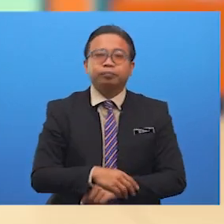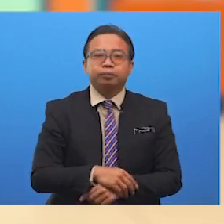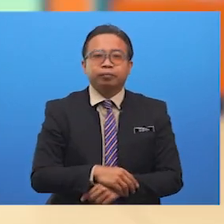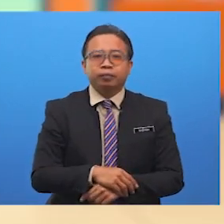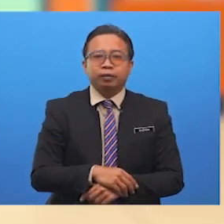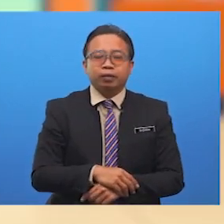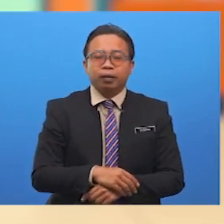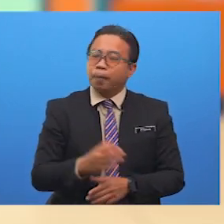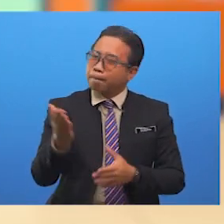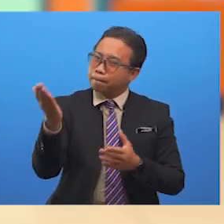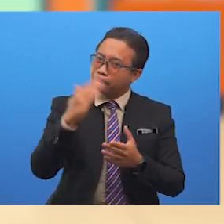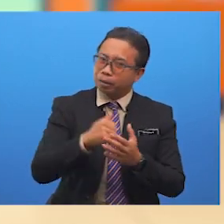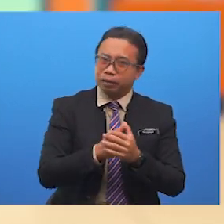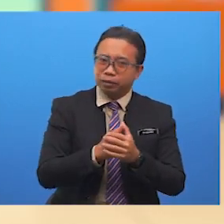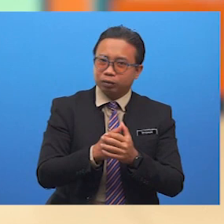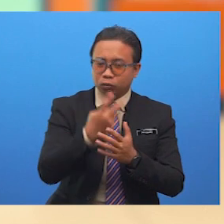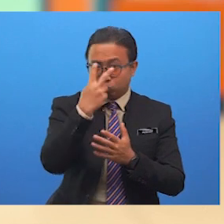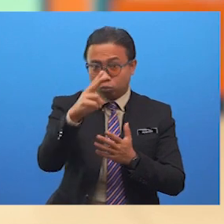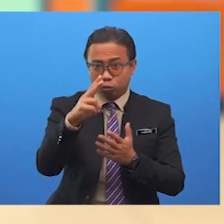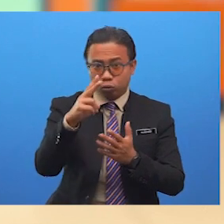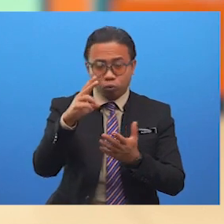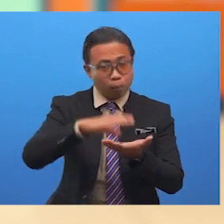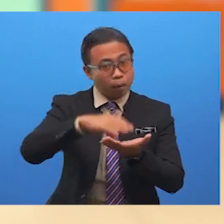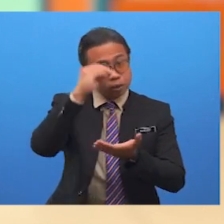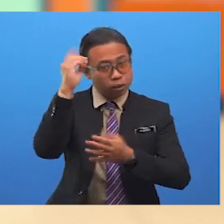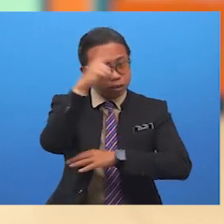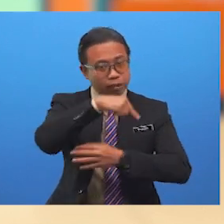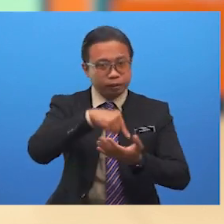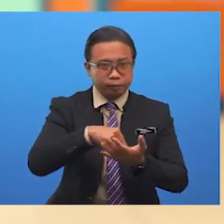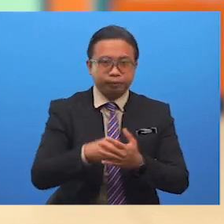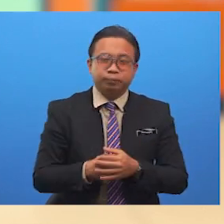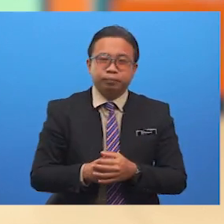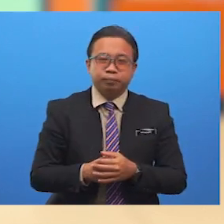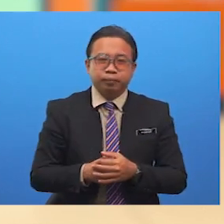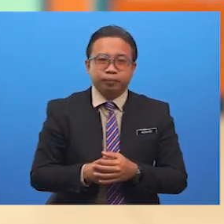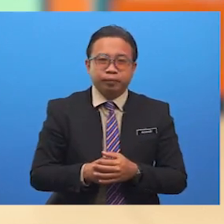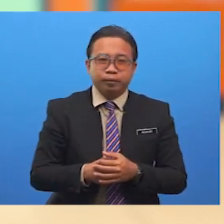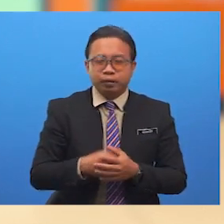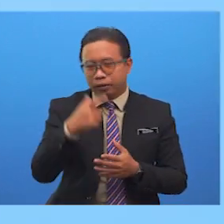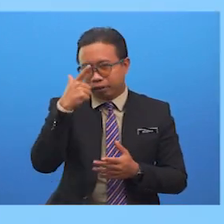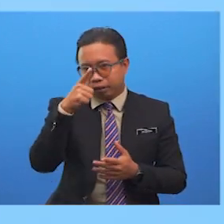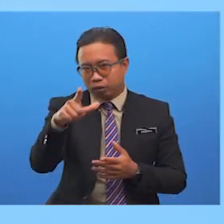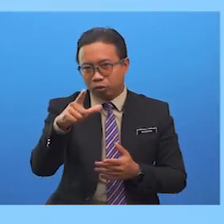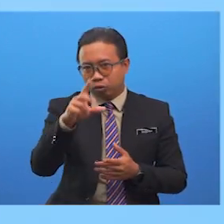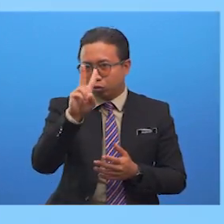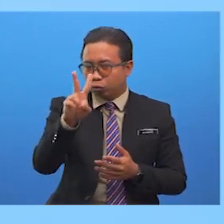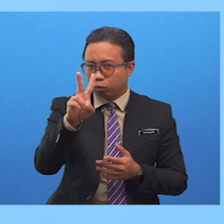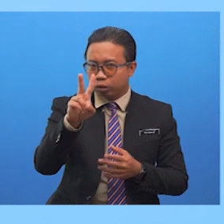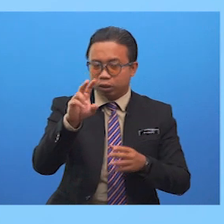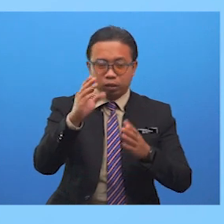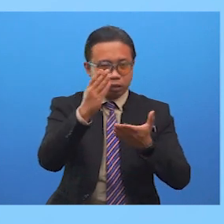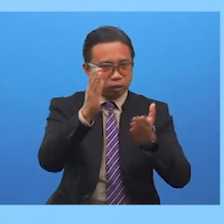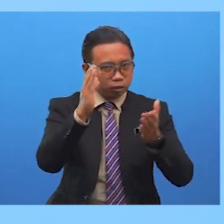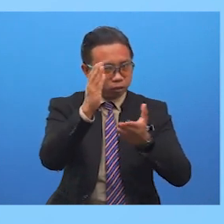tanpa melengahkan masa untuk pembelajaran pada hari ini kita akan meneliti Joseph